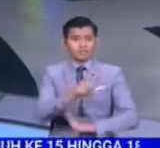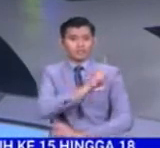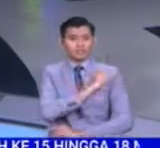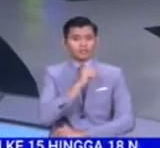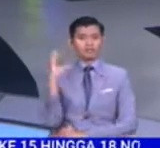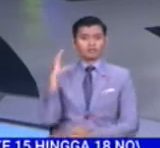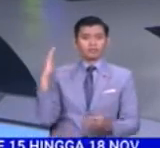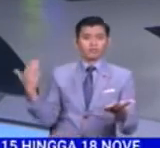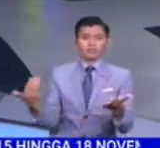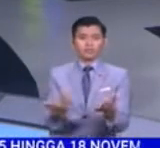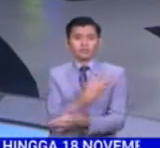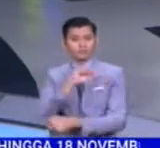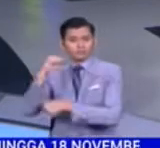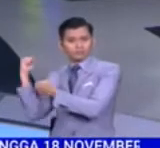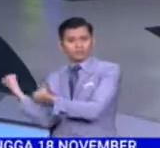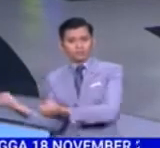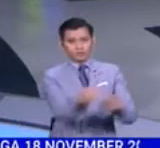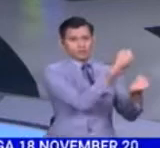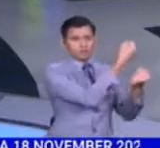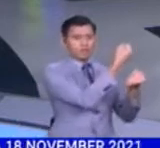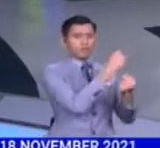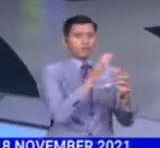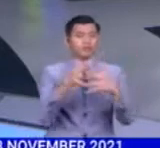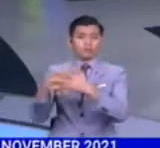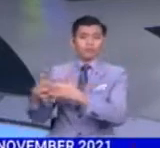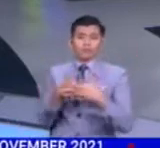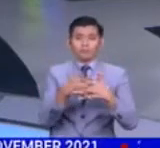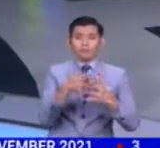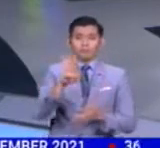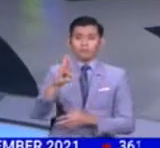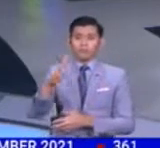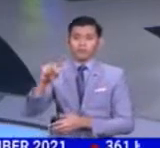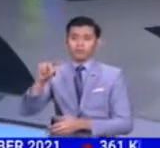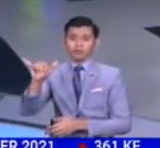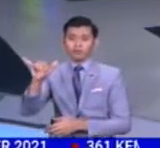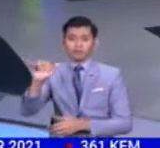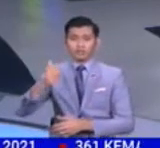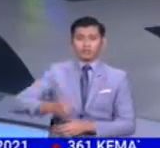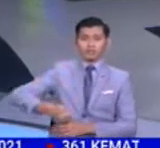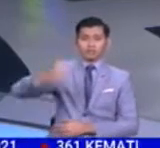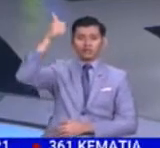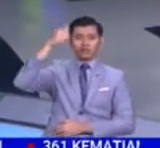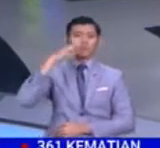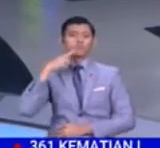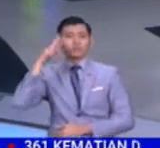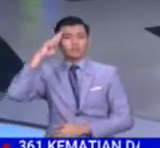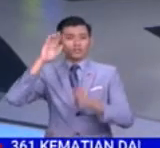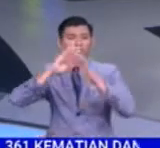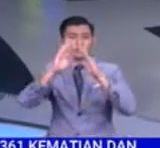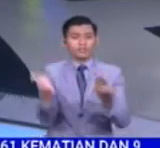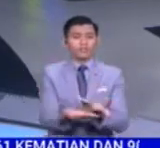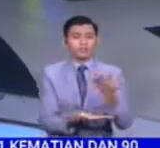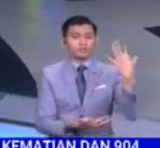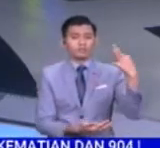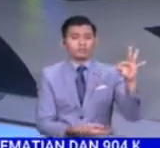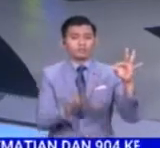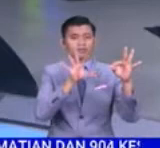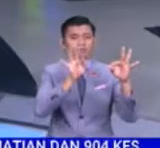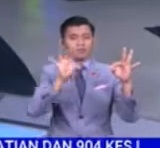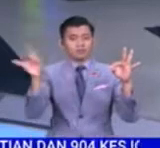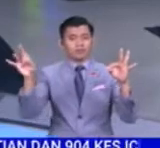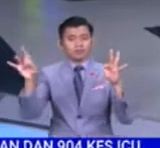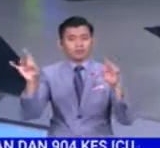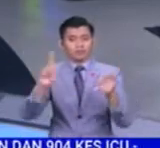jurulatih baharu skuad skuasy Amerika Syarikat. Beng yang juga merupakan juara remaja dunia 1998